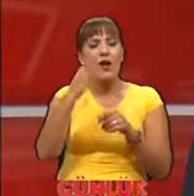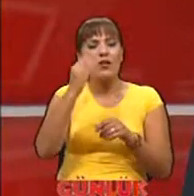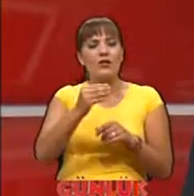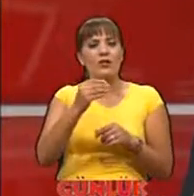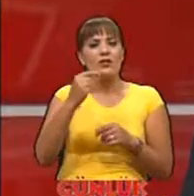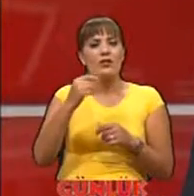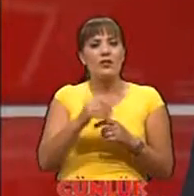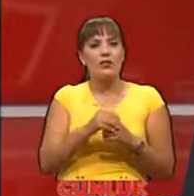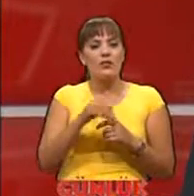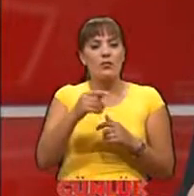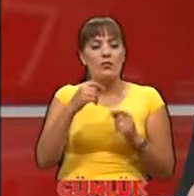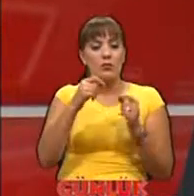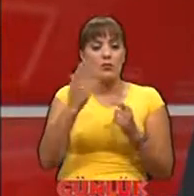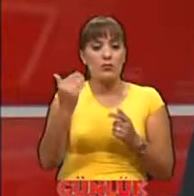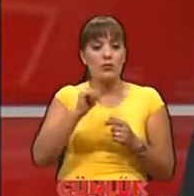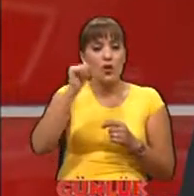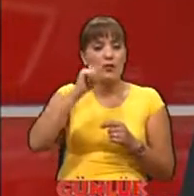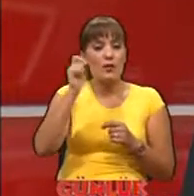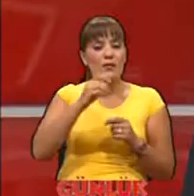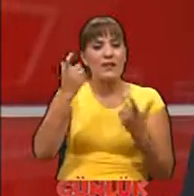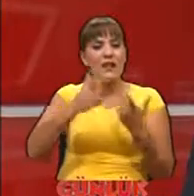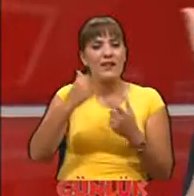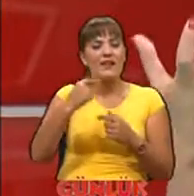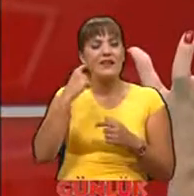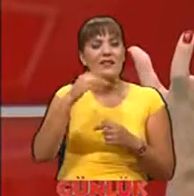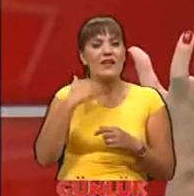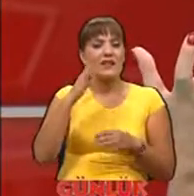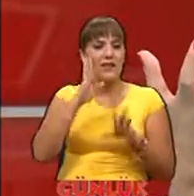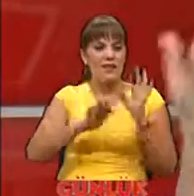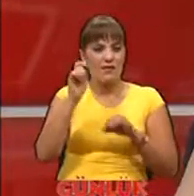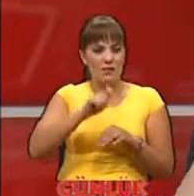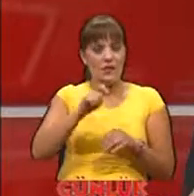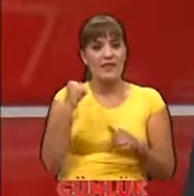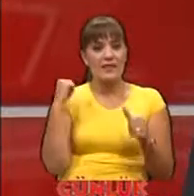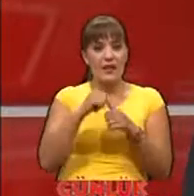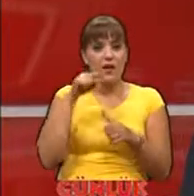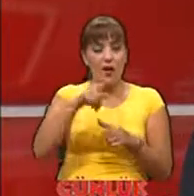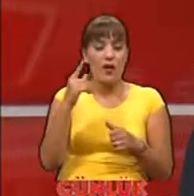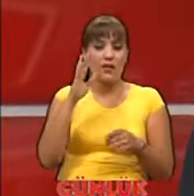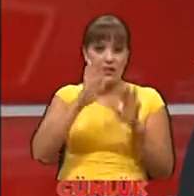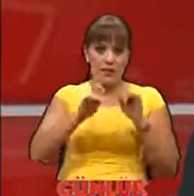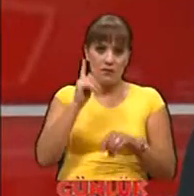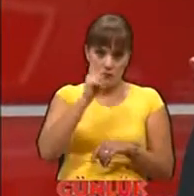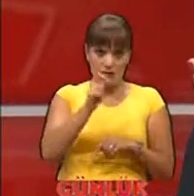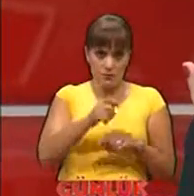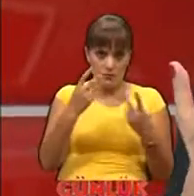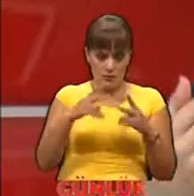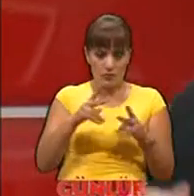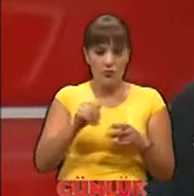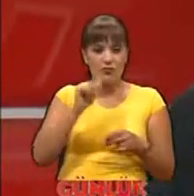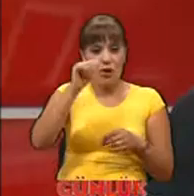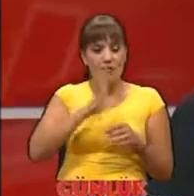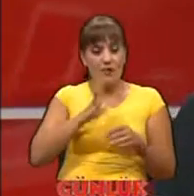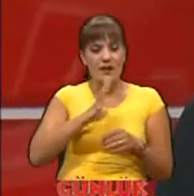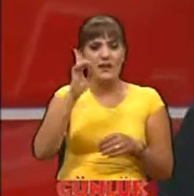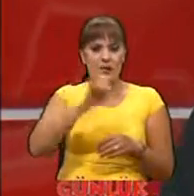bölgede. Daha doğrusu dolgunun yapıldığı bölgelerde, diş eti tedavisinin görüldüğü bölgelerde. Tekrar o vaziyette tedavi görebiliyor muyuz i̇lk dolgulu önce,